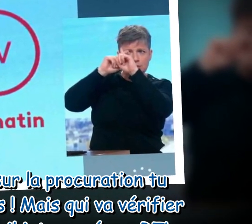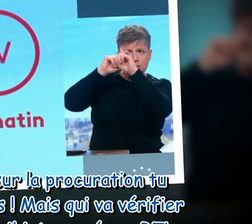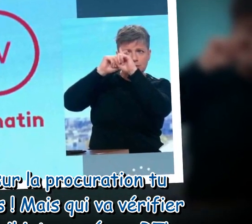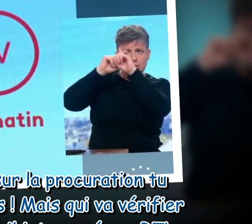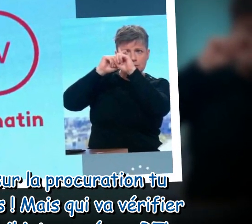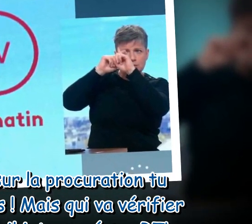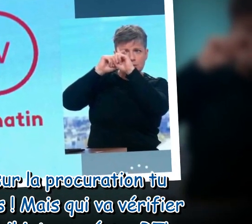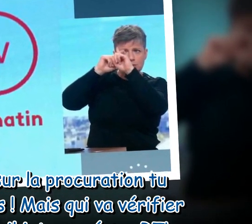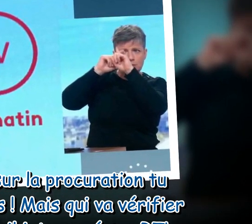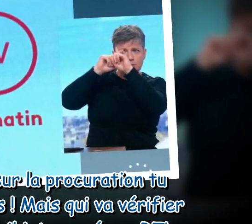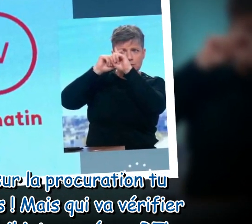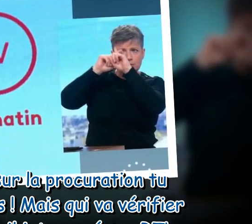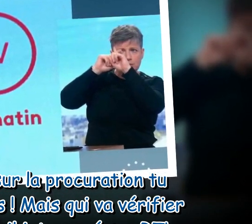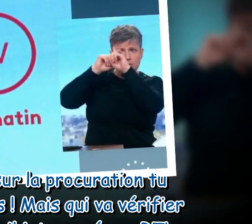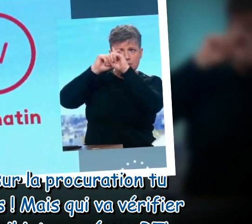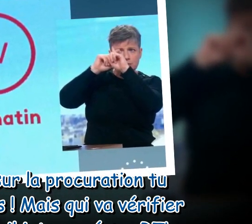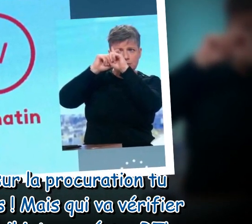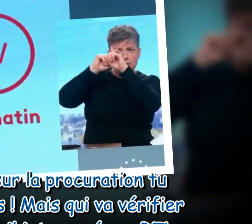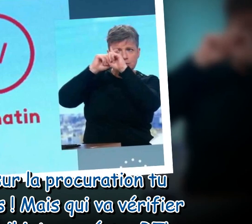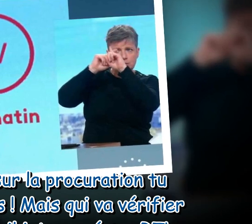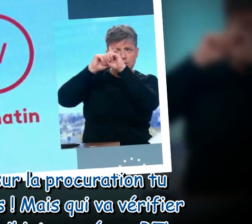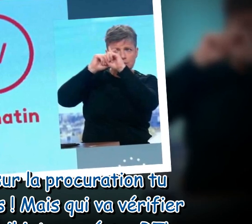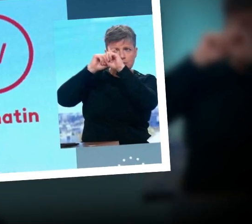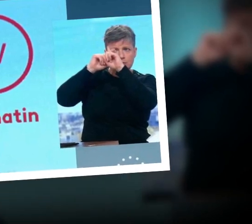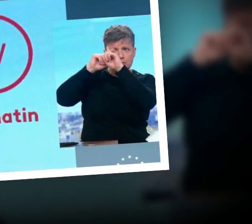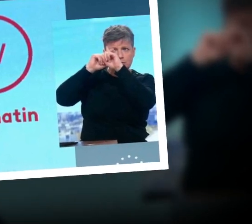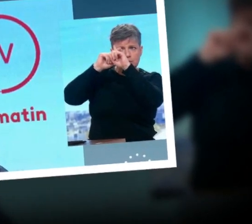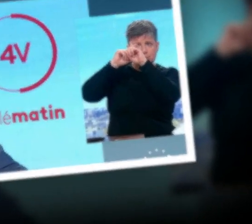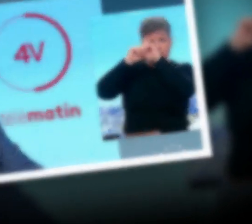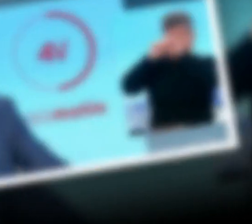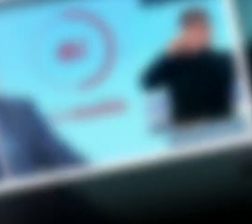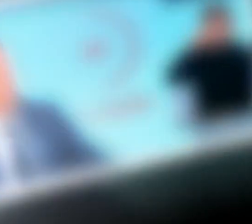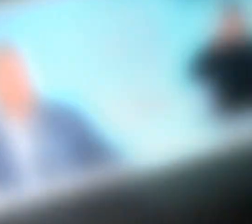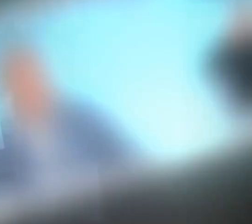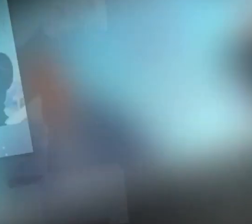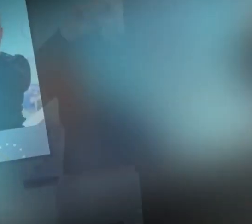secret. S'était-il interrogé sur RTL.